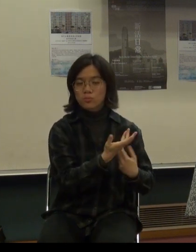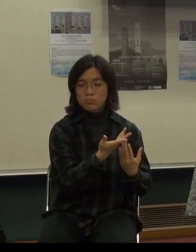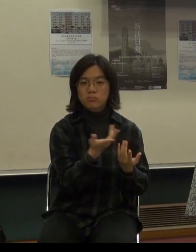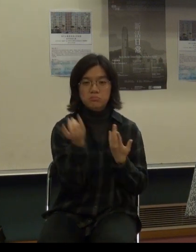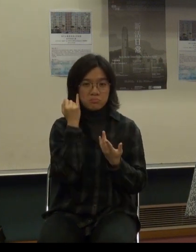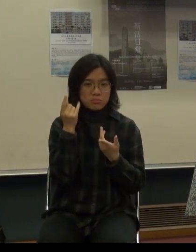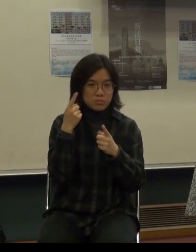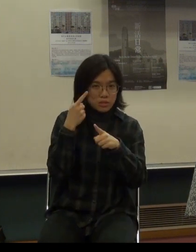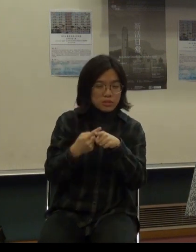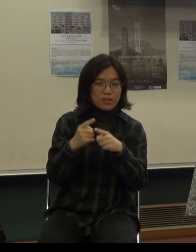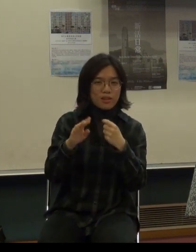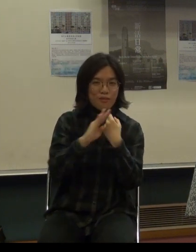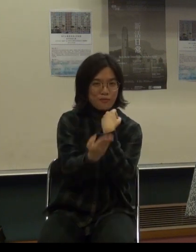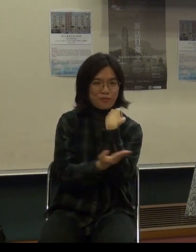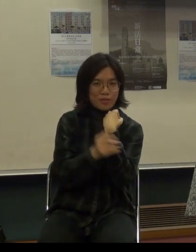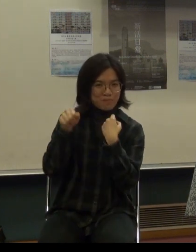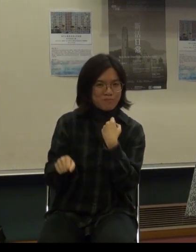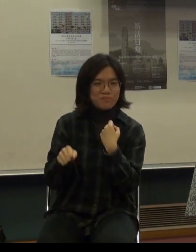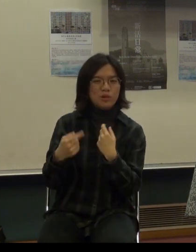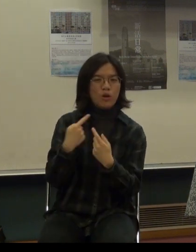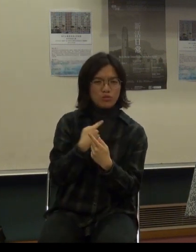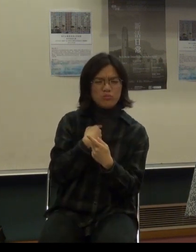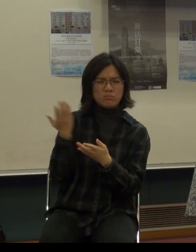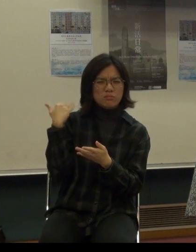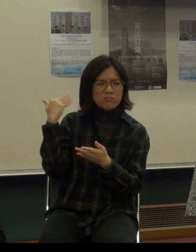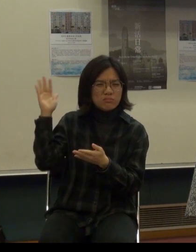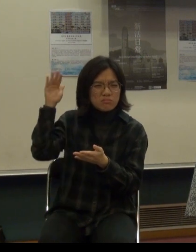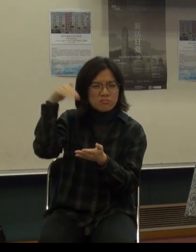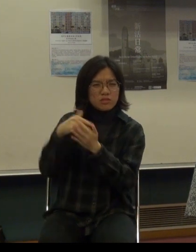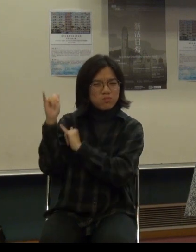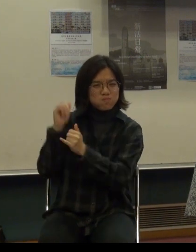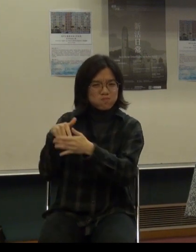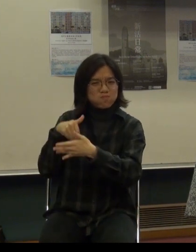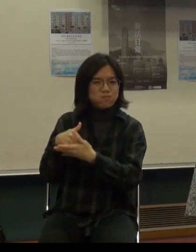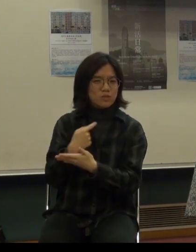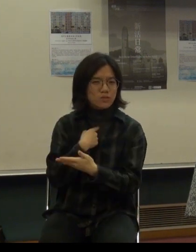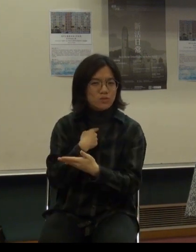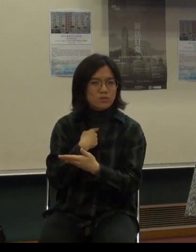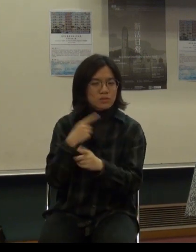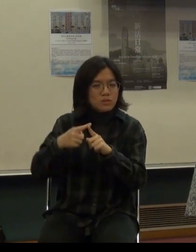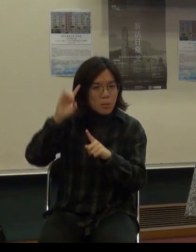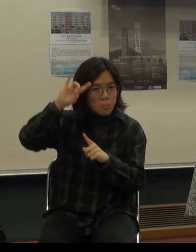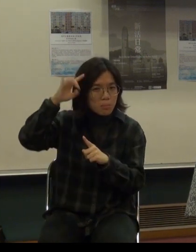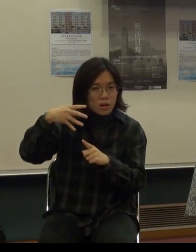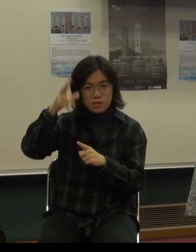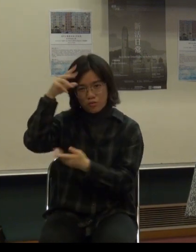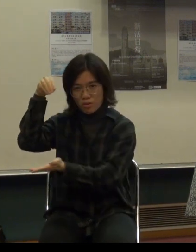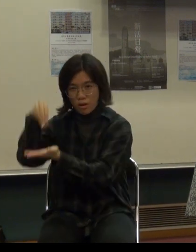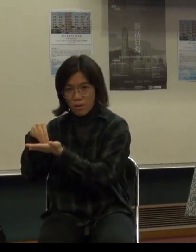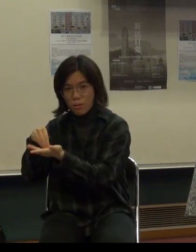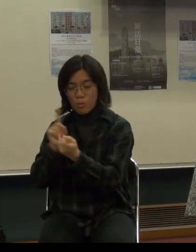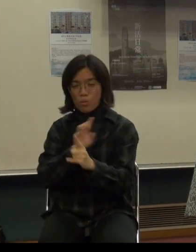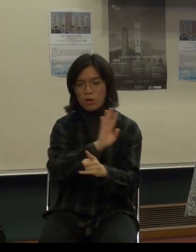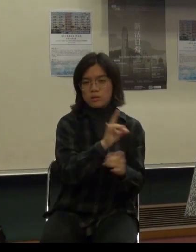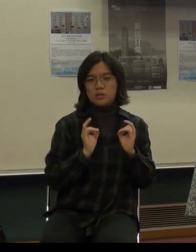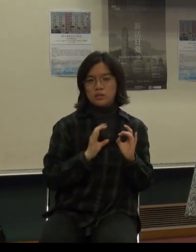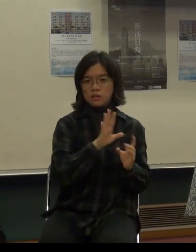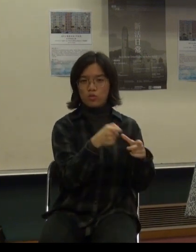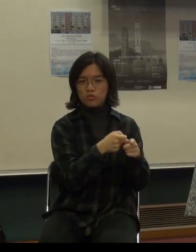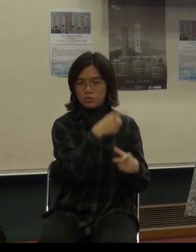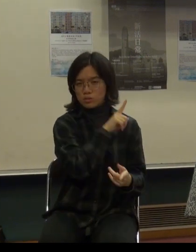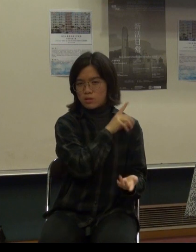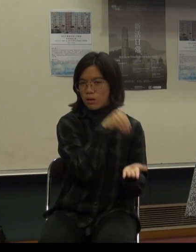要保持呢、這個喺古典嘅韻味，係一個政府嘅決定啊，定係一個私人職樓自己嘅